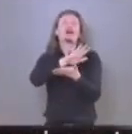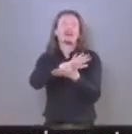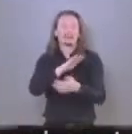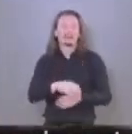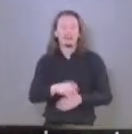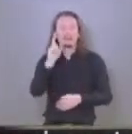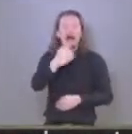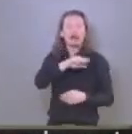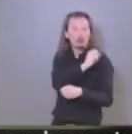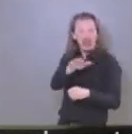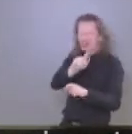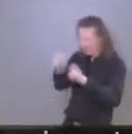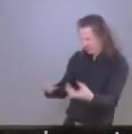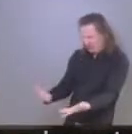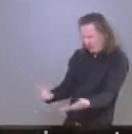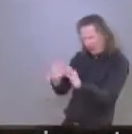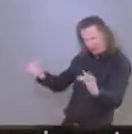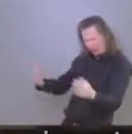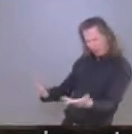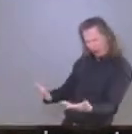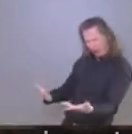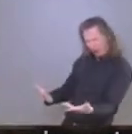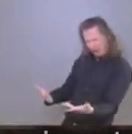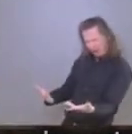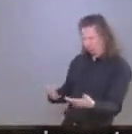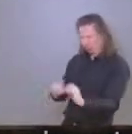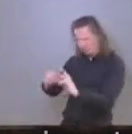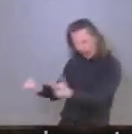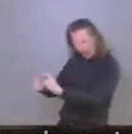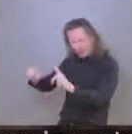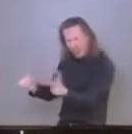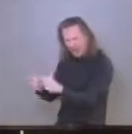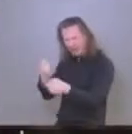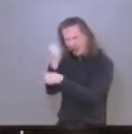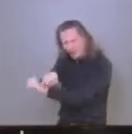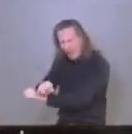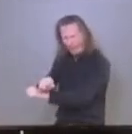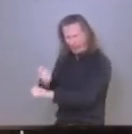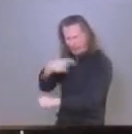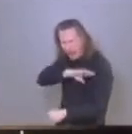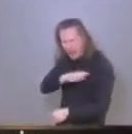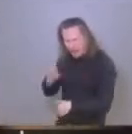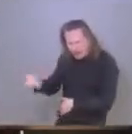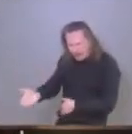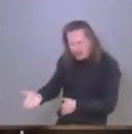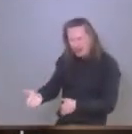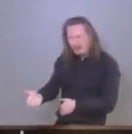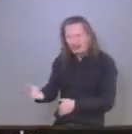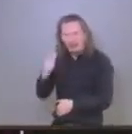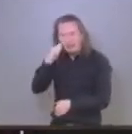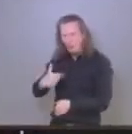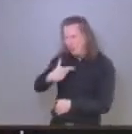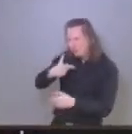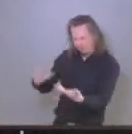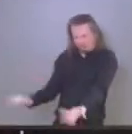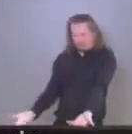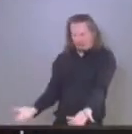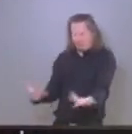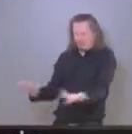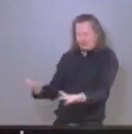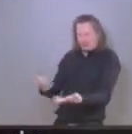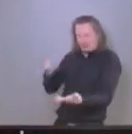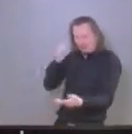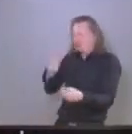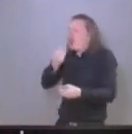disait « Mais monsieur, qu'est-ce que c'est que cette histoire? Vous arrêtez et vous enfermez des gens parce qu'ils sont homosexuels. Qu'est-ce que ça peut